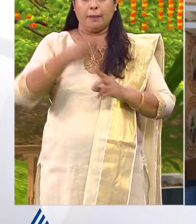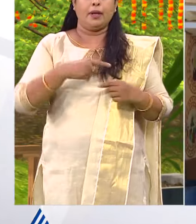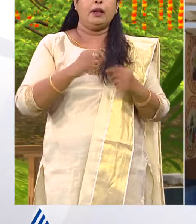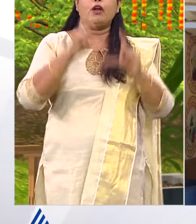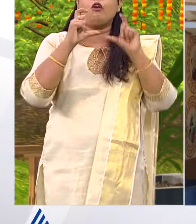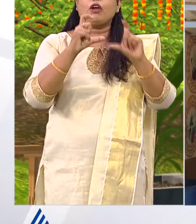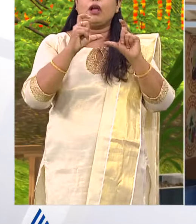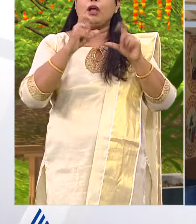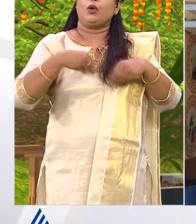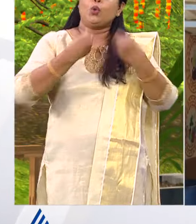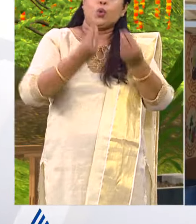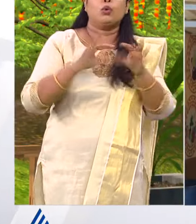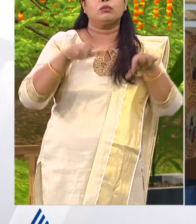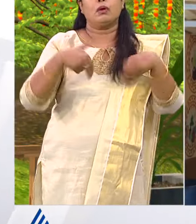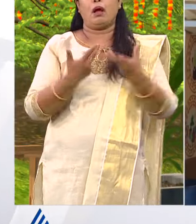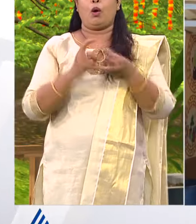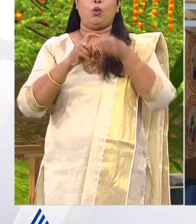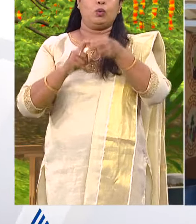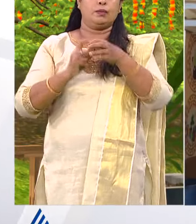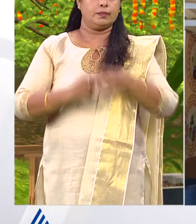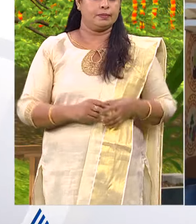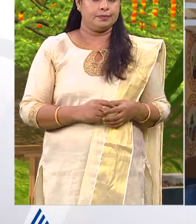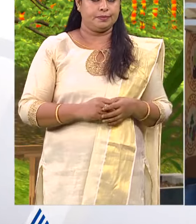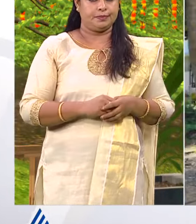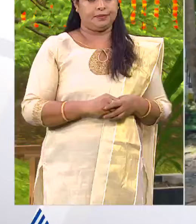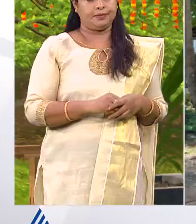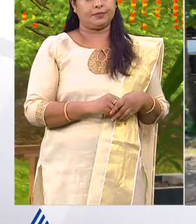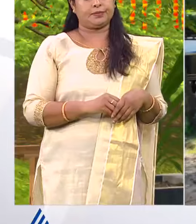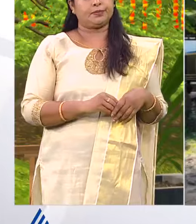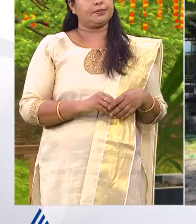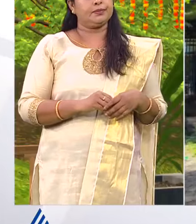മുൻകരുതൽ നടപടികളൊക്കെ എങ്ങനെയാണ്?